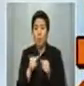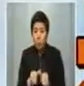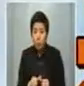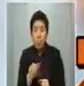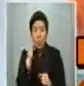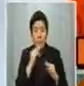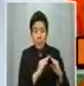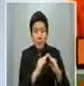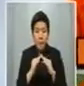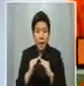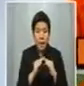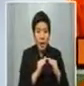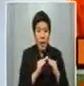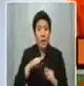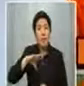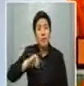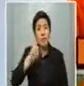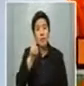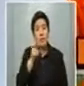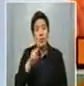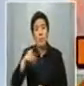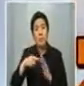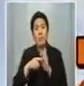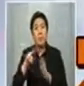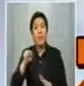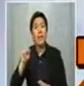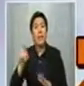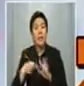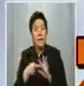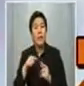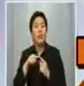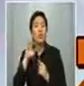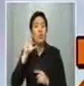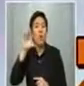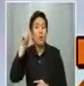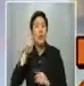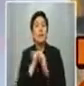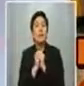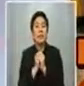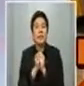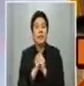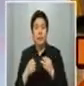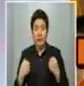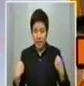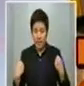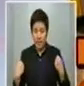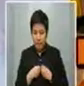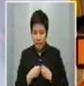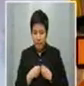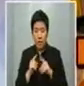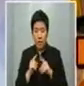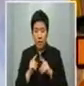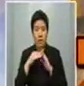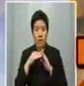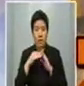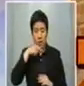ไปที่หมู่บ้านไทลื้อเมือง12ปันนาท่านอยู่ประเทศจีนมั้งนะฮะมณฑลยูนานน่ะนะ แต่แต่งตัวคล้ายๆทางเหนือของไทยเลยนะ